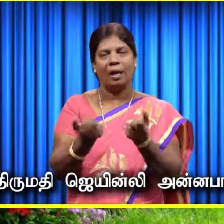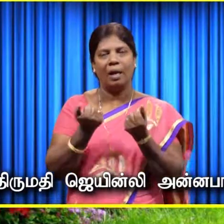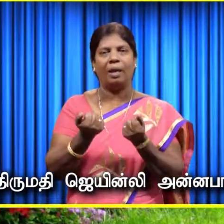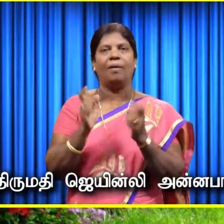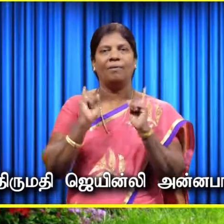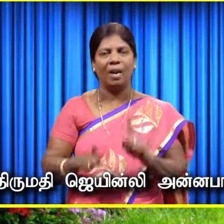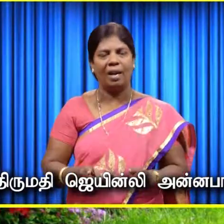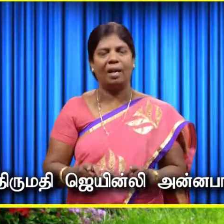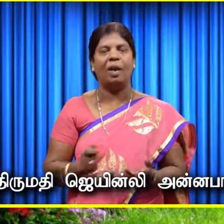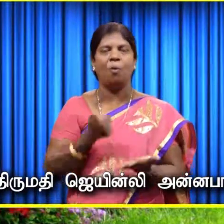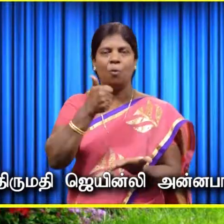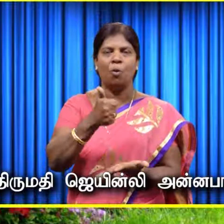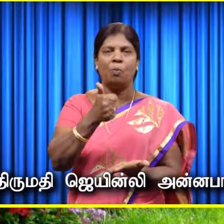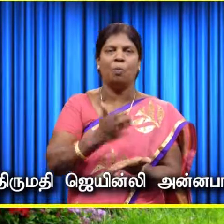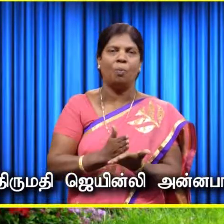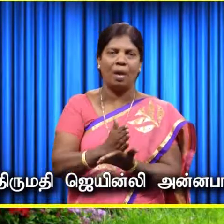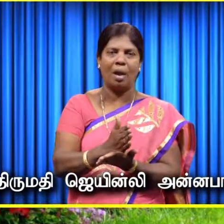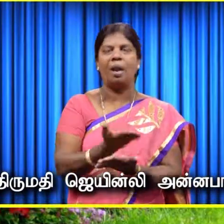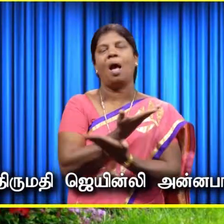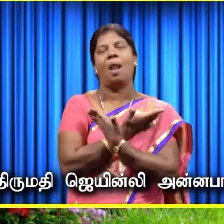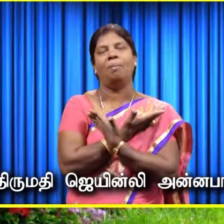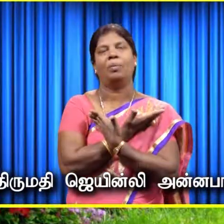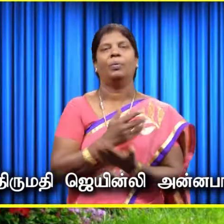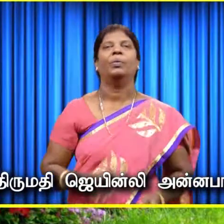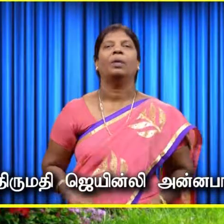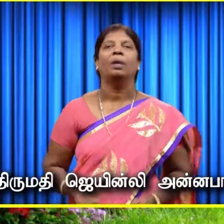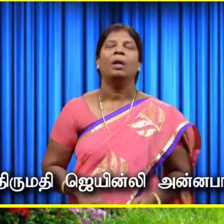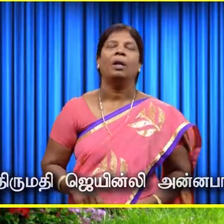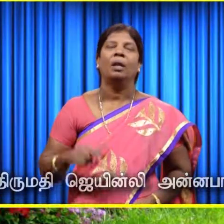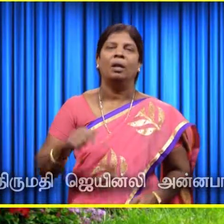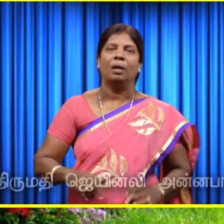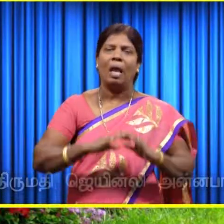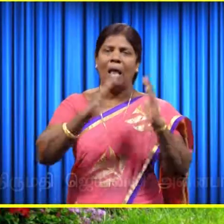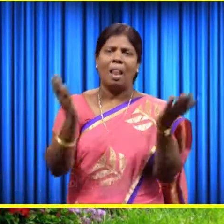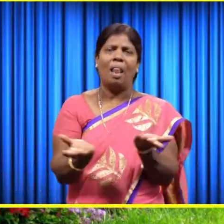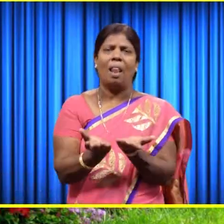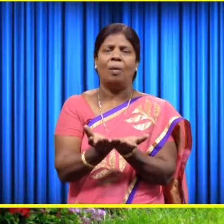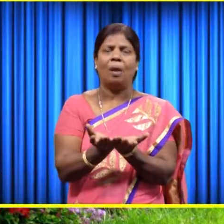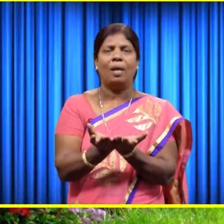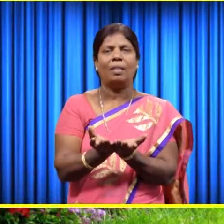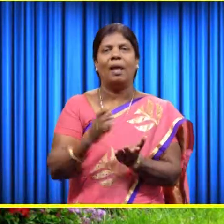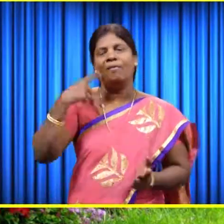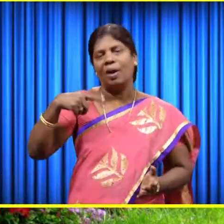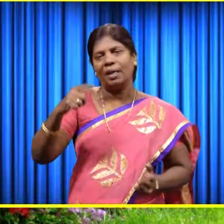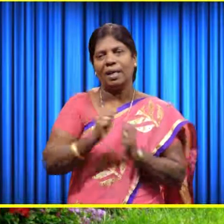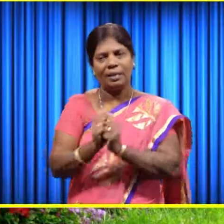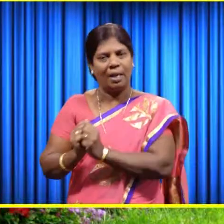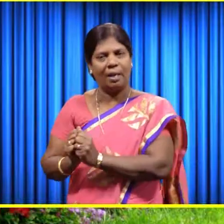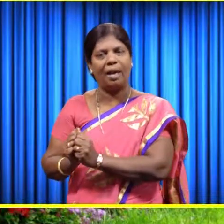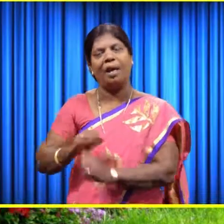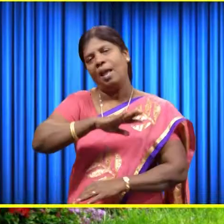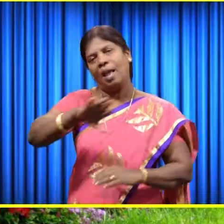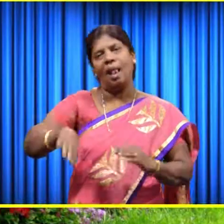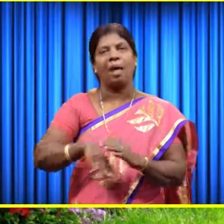கிடைக்க வேண்டிய ஒரு உண்மையான அன்பு. எல்லா உயிரினங்களுமே இந்த உலகத்தில்